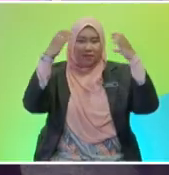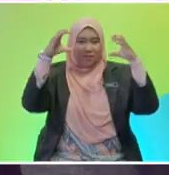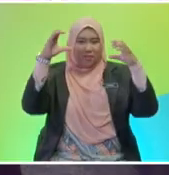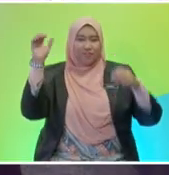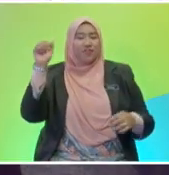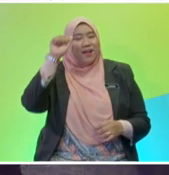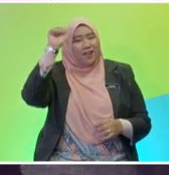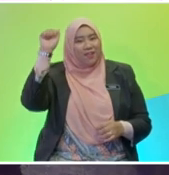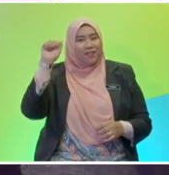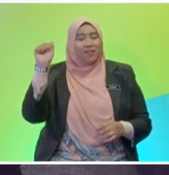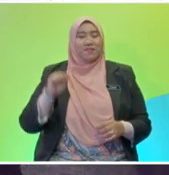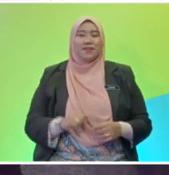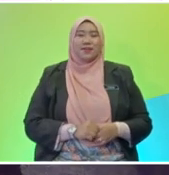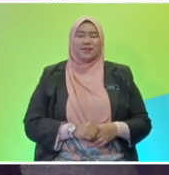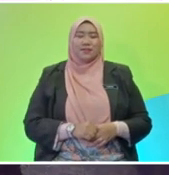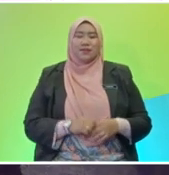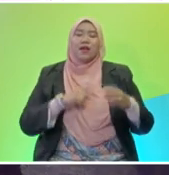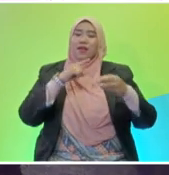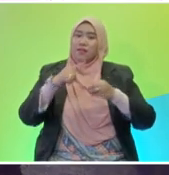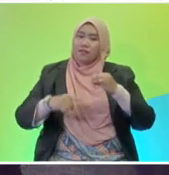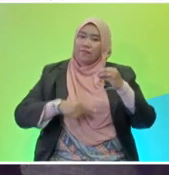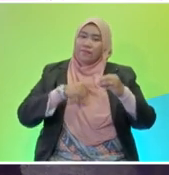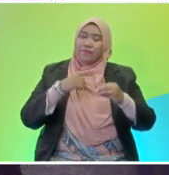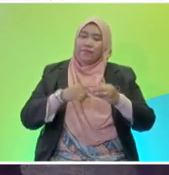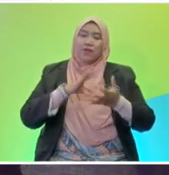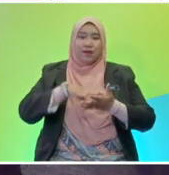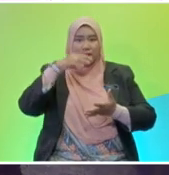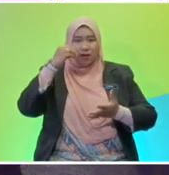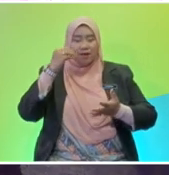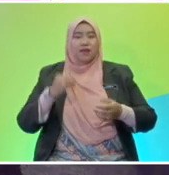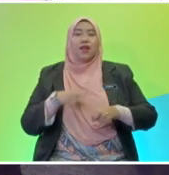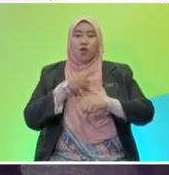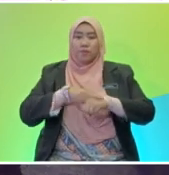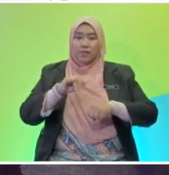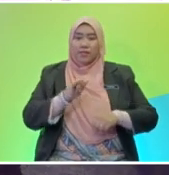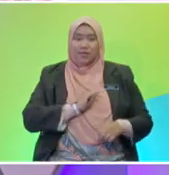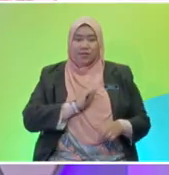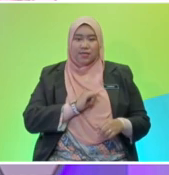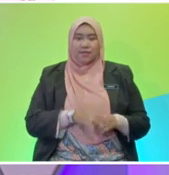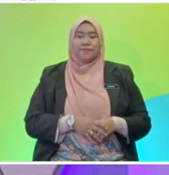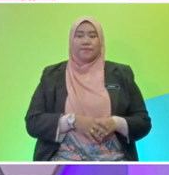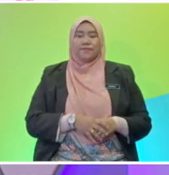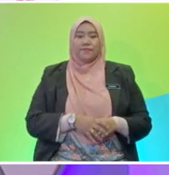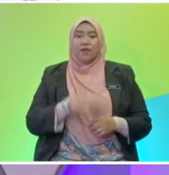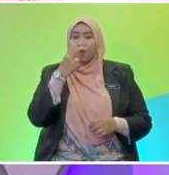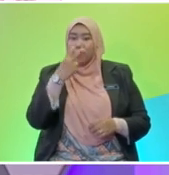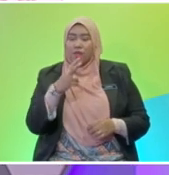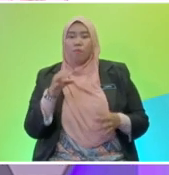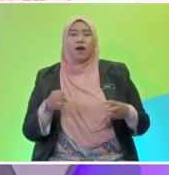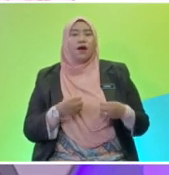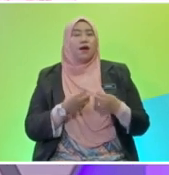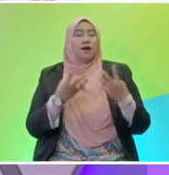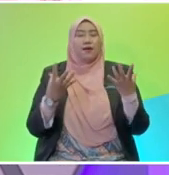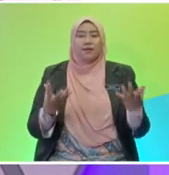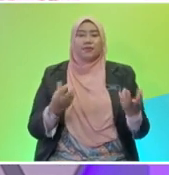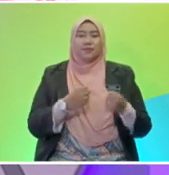ibu tapi kita hari ini mengenai Hobi saya tepat sekali macam-macam